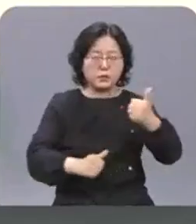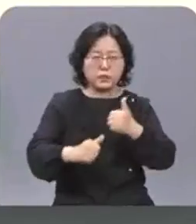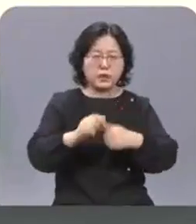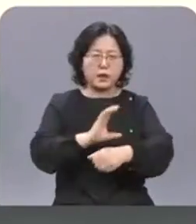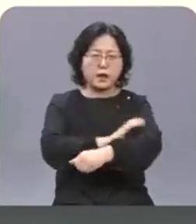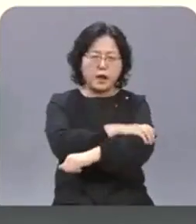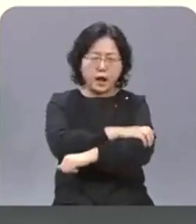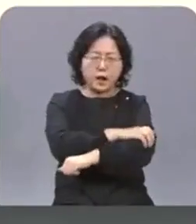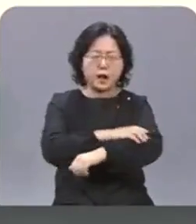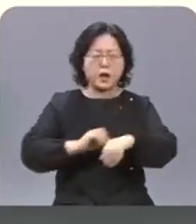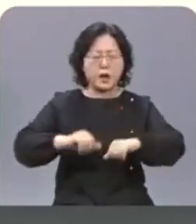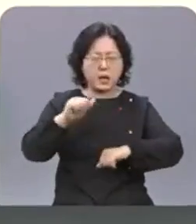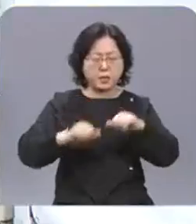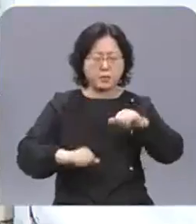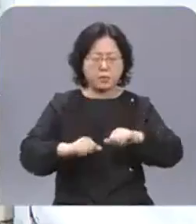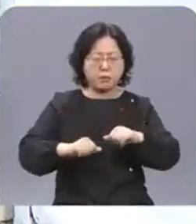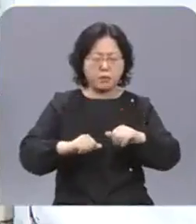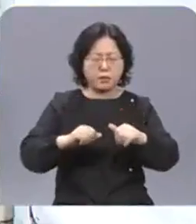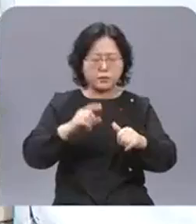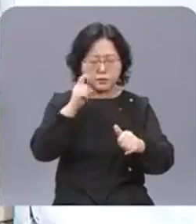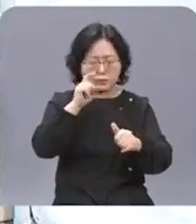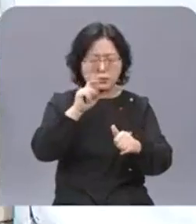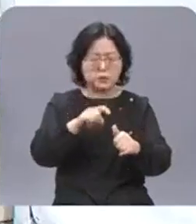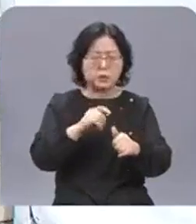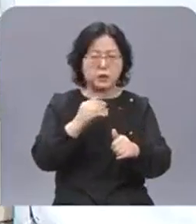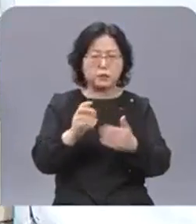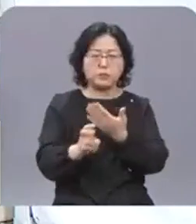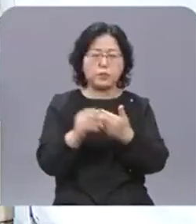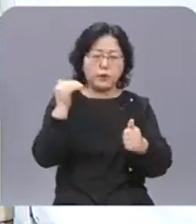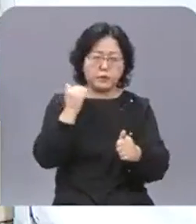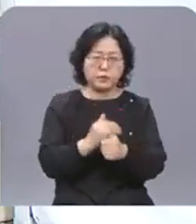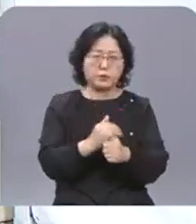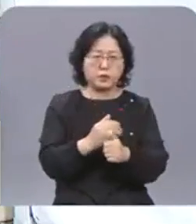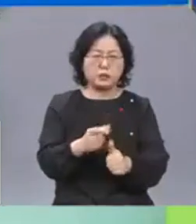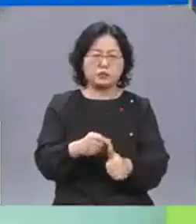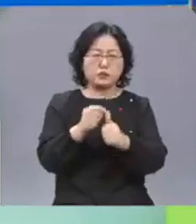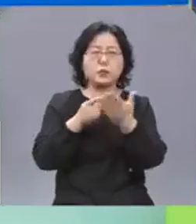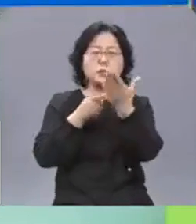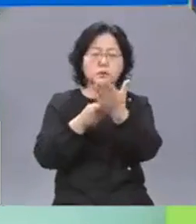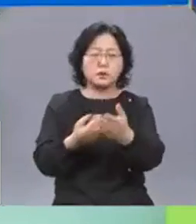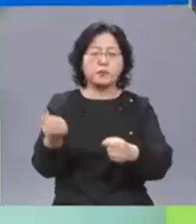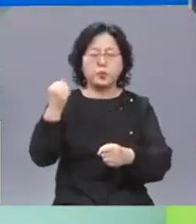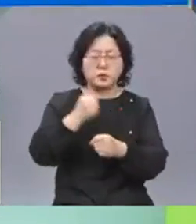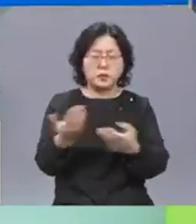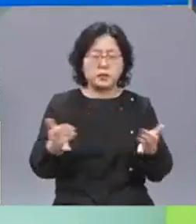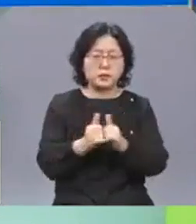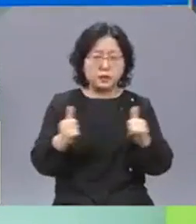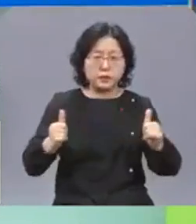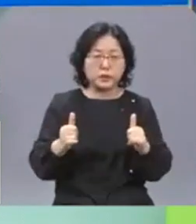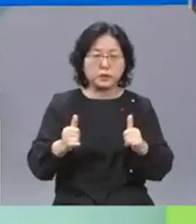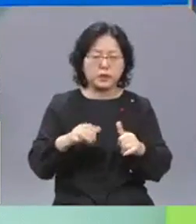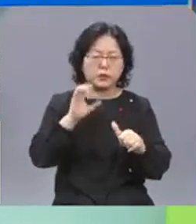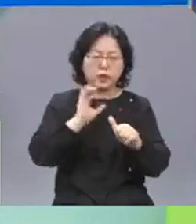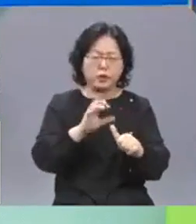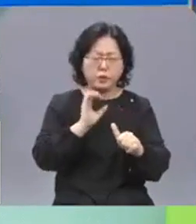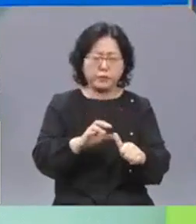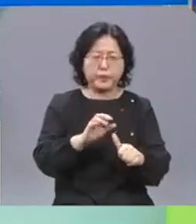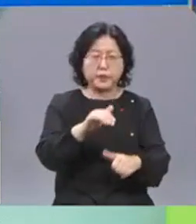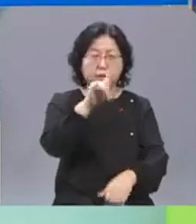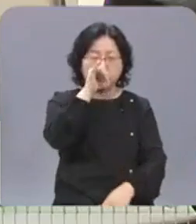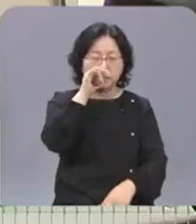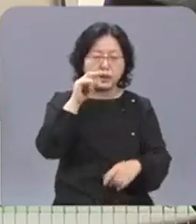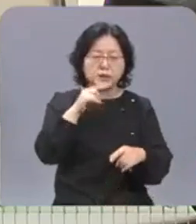갑질 의혹도 들여다보고 있습니다. 부당 해고를 당했다가 구제 신청을 통해 복직한 직원에 대한 괴롭힘이